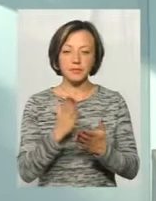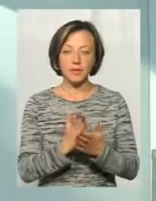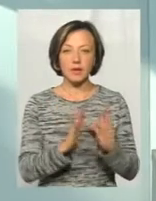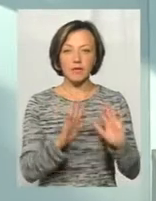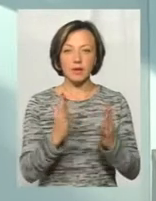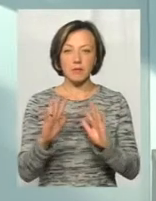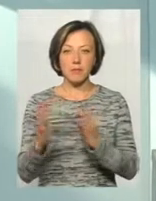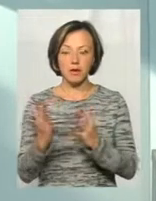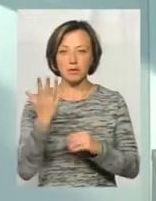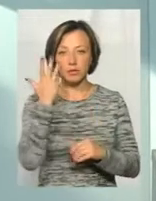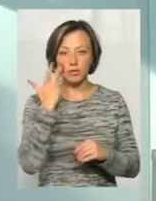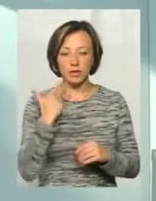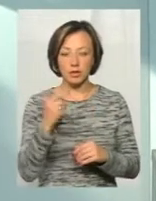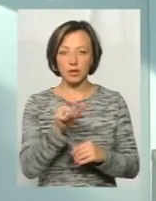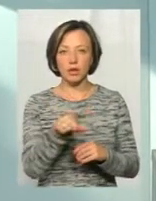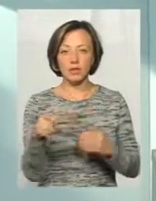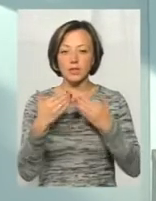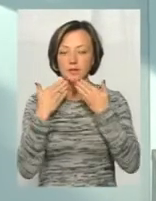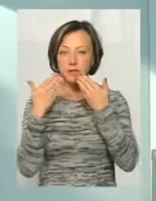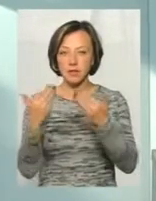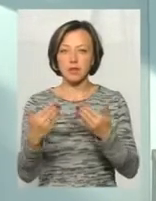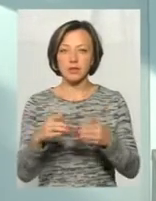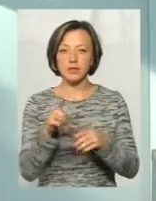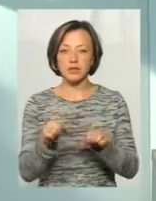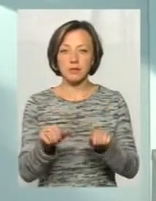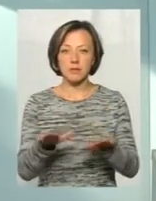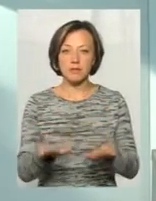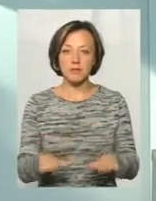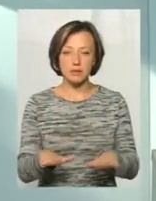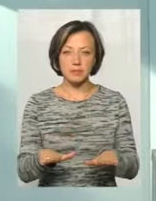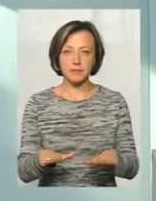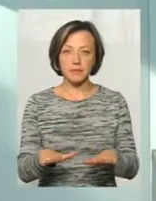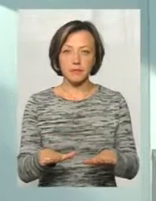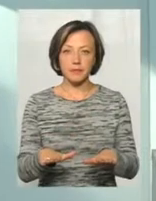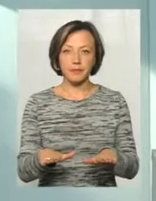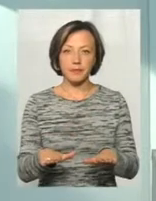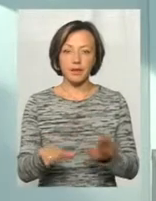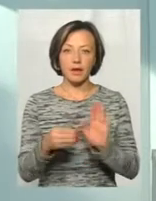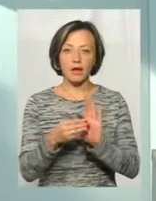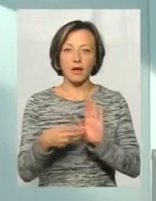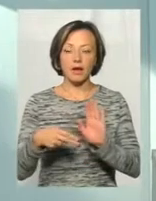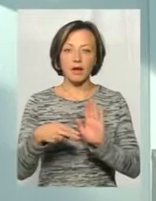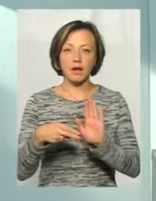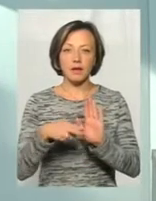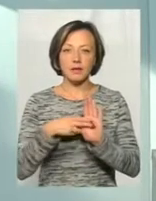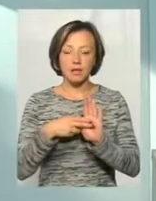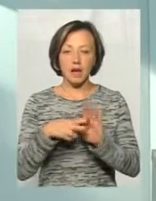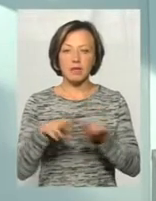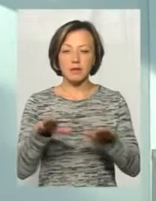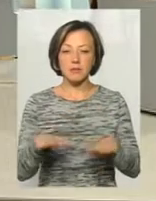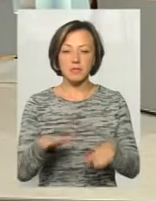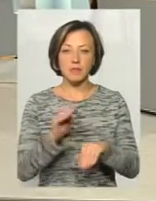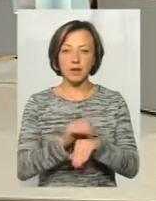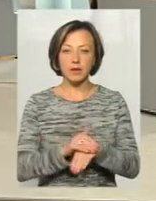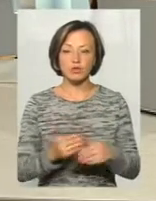коли от звертаються, зокрема, за місцем пільговики, звертаються не за місцем реєстрації щодо отримання пільги, а за місцем